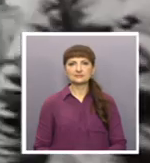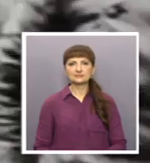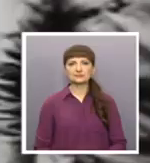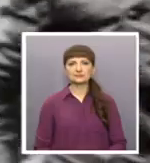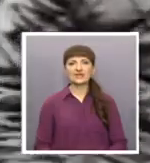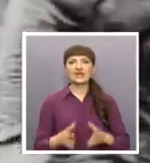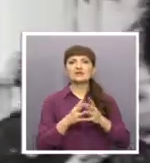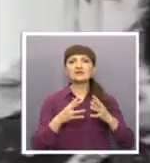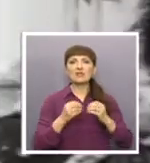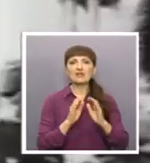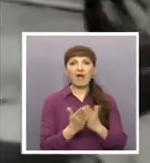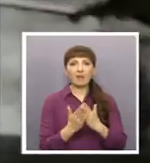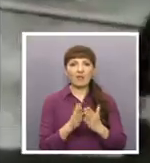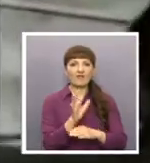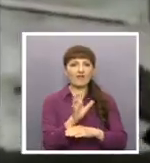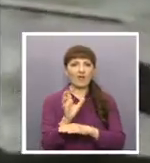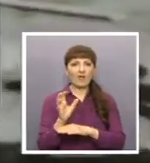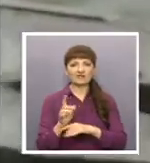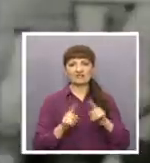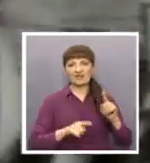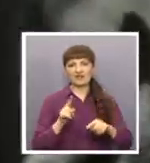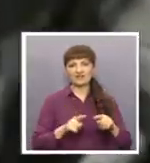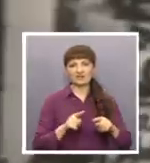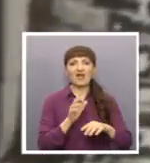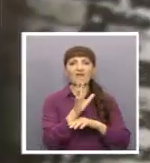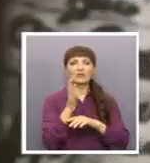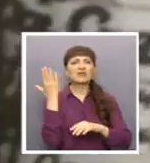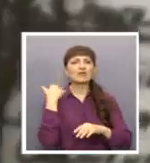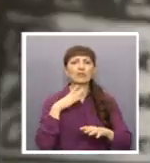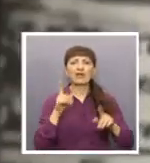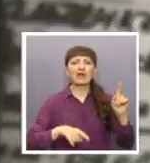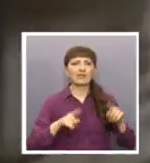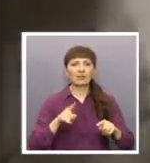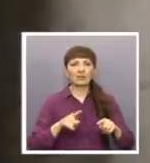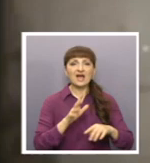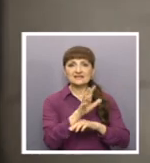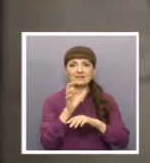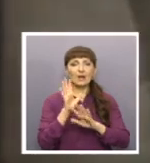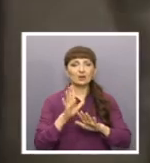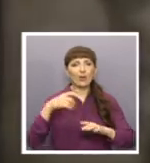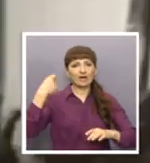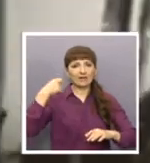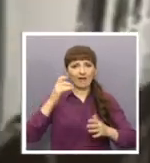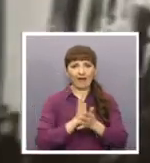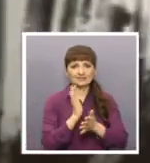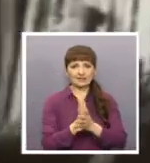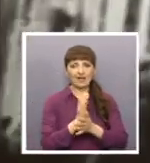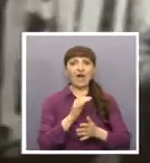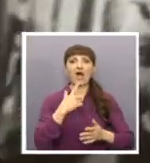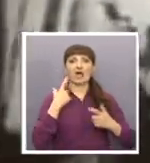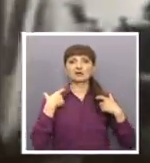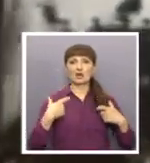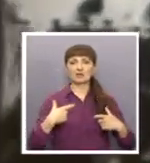В семейных альбомах фронтовые снимки все-таки редкость, потому что фотоаппарат тогда был редкостью, да и снимали в основном корреспонденты газет, а солдаты